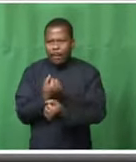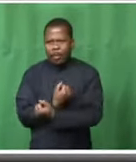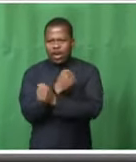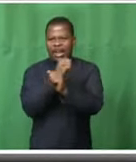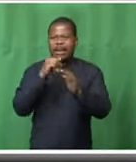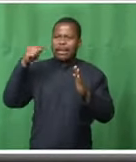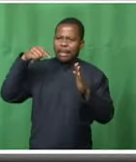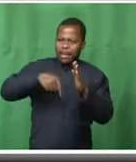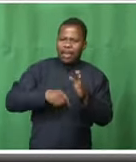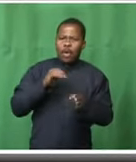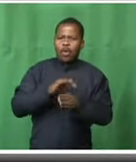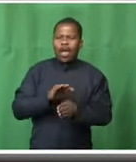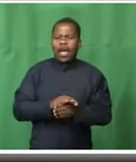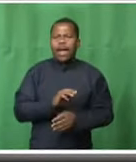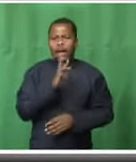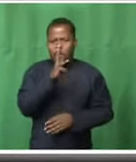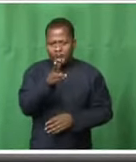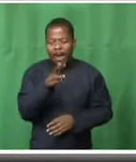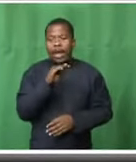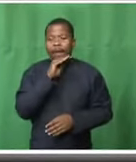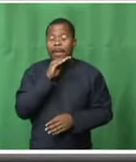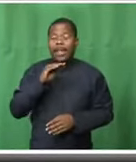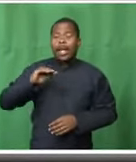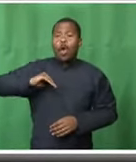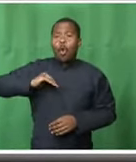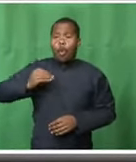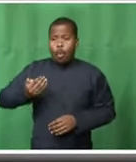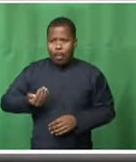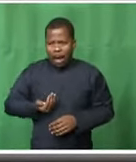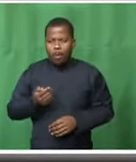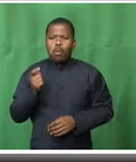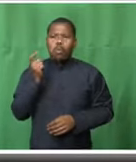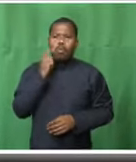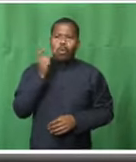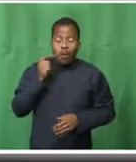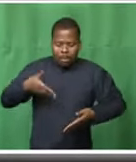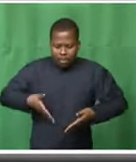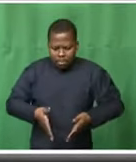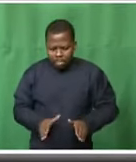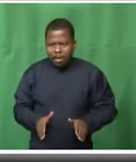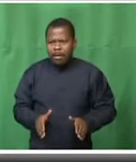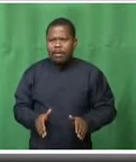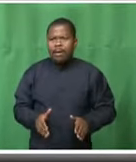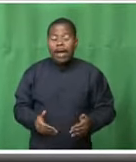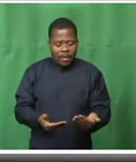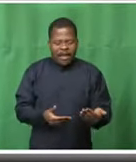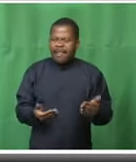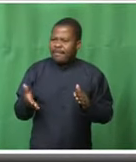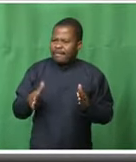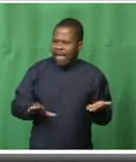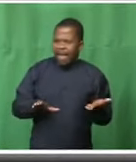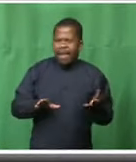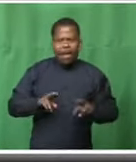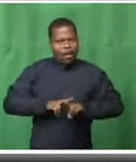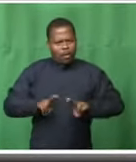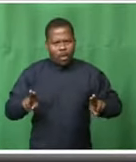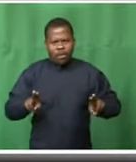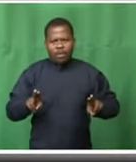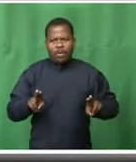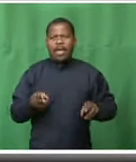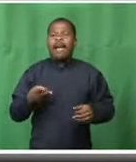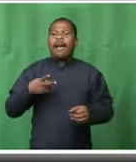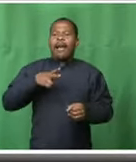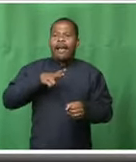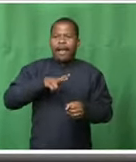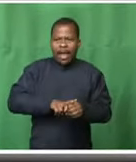singanciphisa kanjani ukuthi sishonelwe ngibo bomake ngalesikhathi batethwele noma babeleka noma abasese sebabelekile